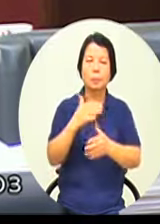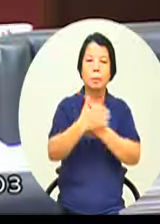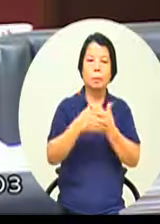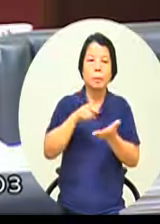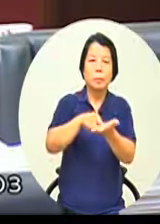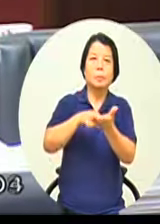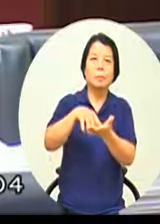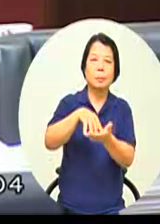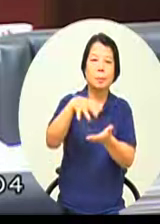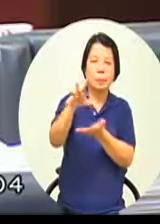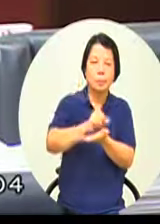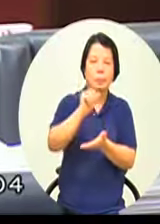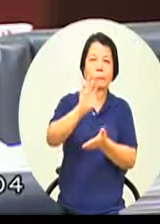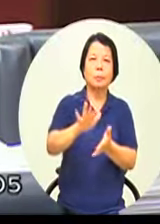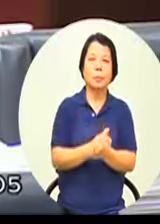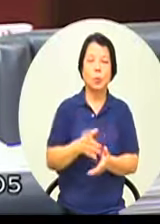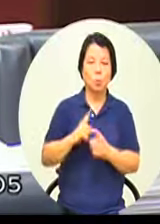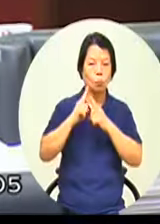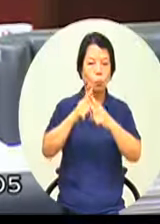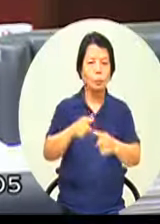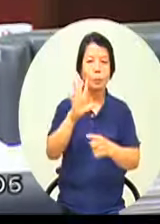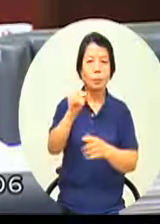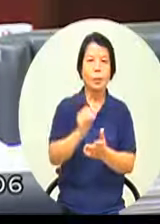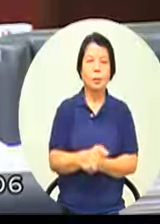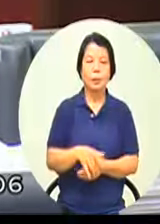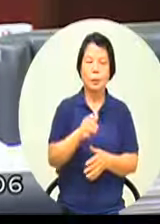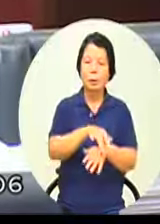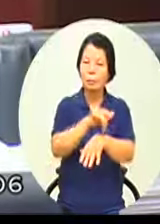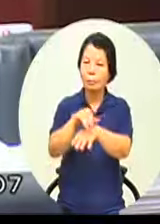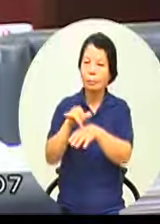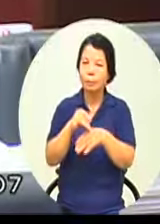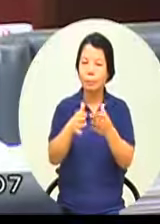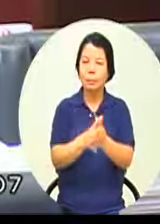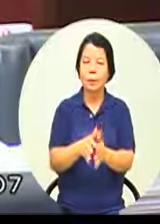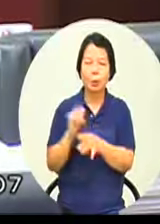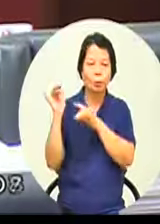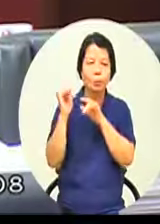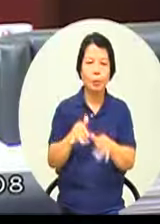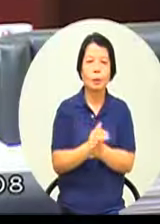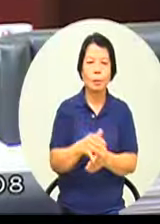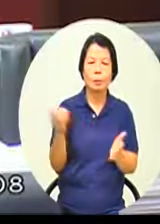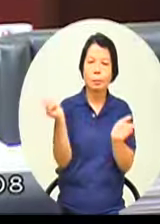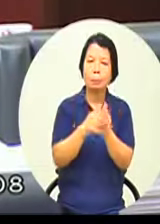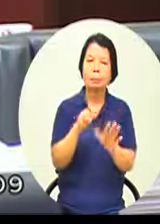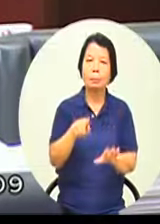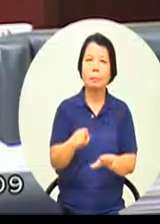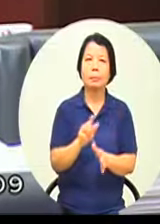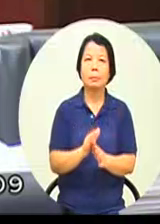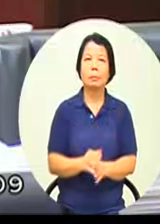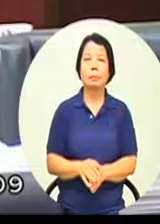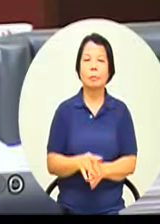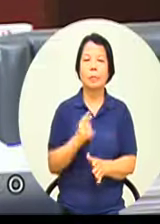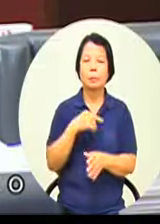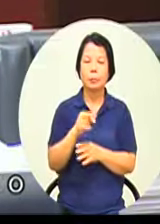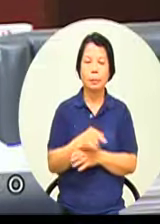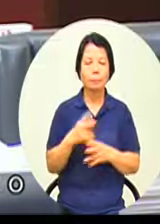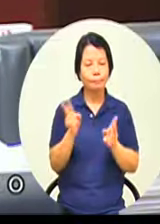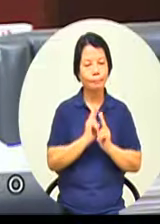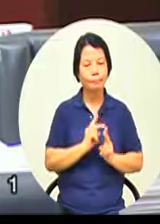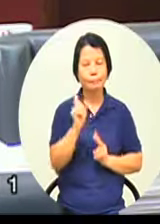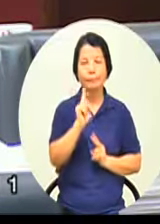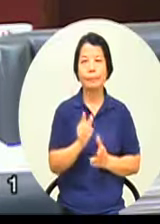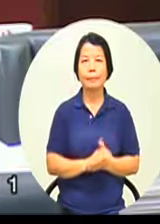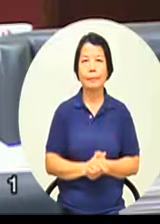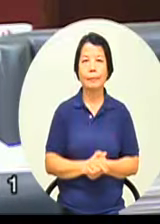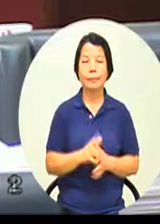啊，我也要想要体验一下这样的一个热潮，到底是有什么感受哈？那事实